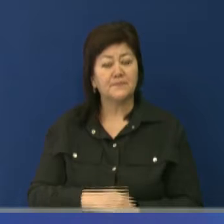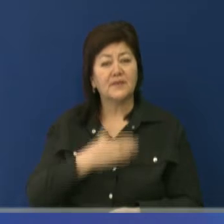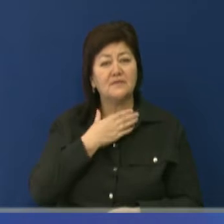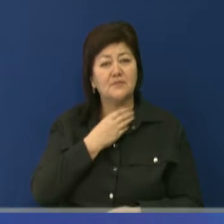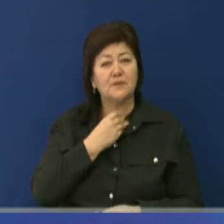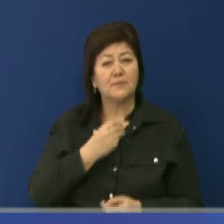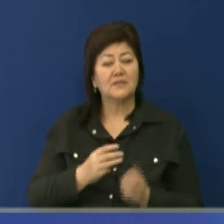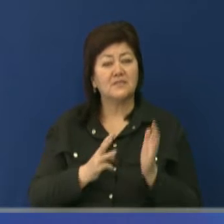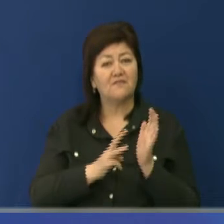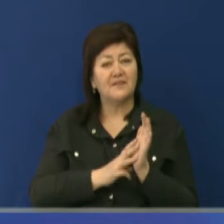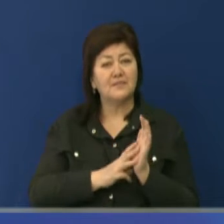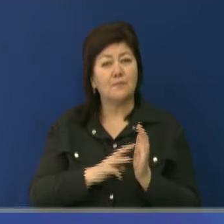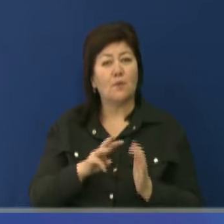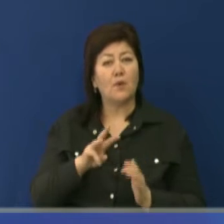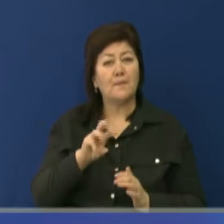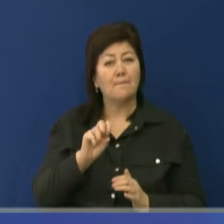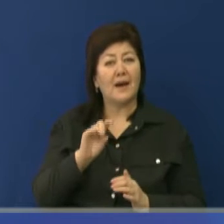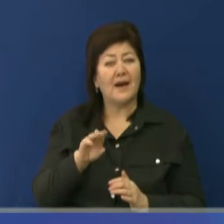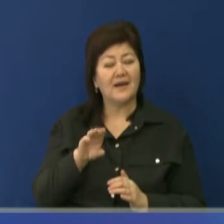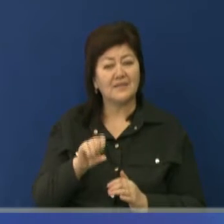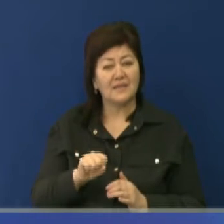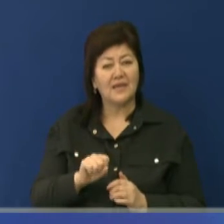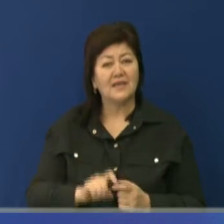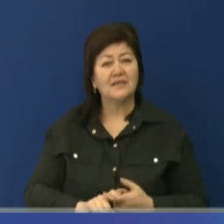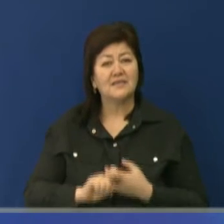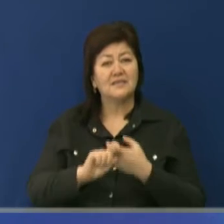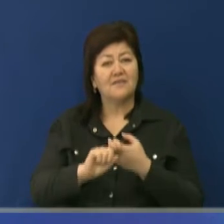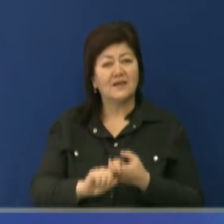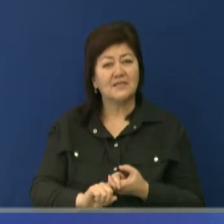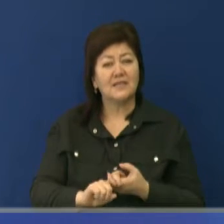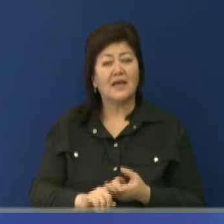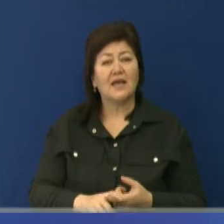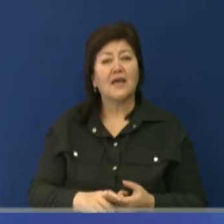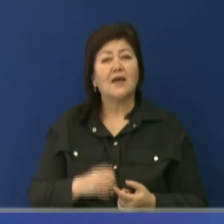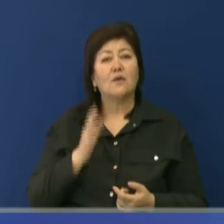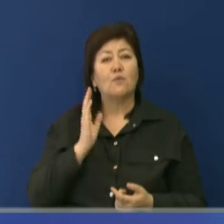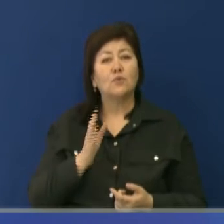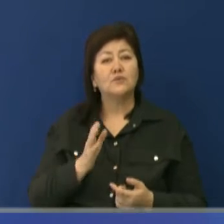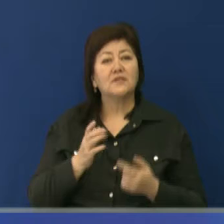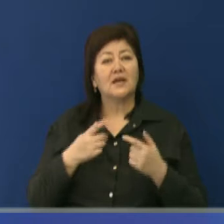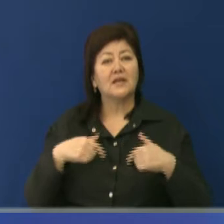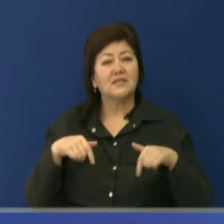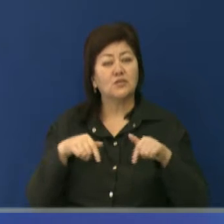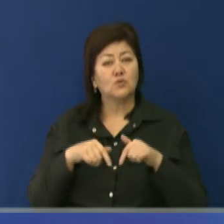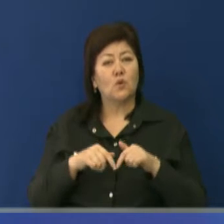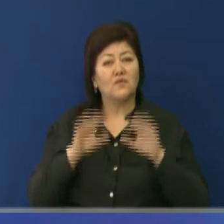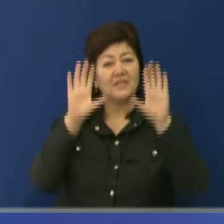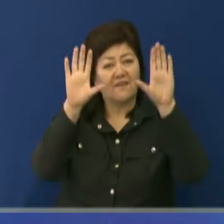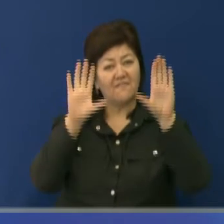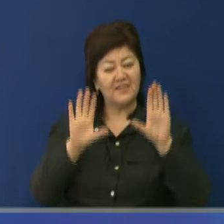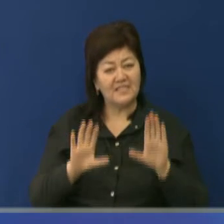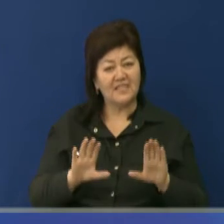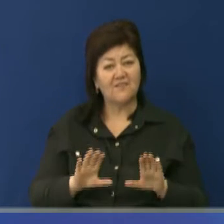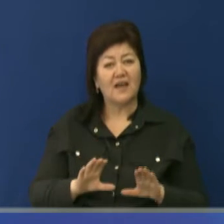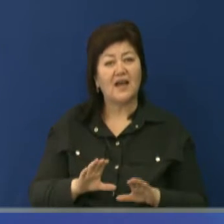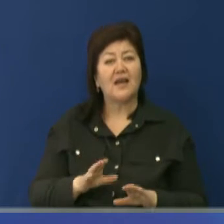Семейде 8 наурыз халықаралық әйелдер күні мерекесіне орай аса мәртебелі әйел атты фото көрме өтіп жатыр. Экспозицияға қоғамның